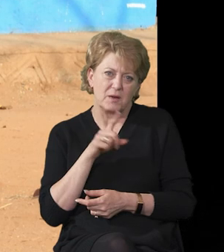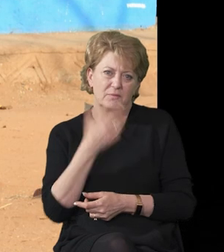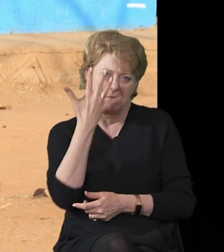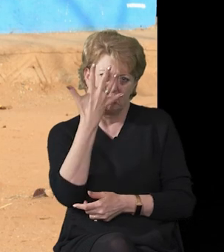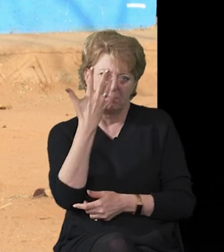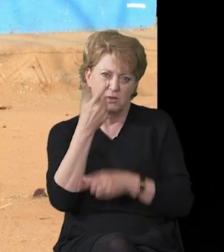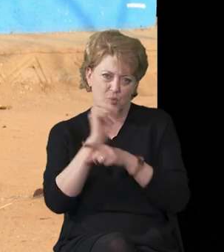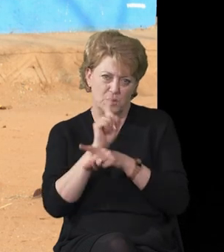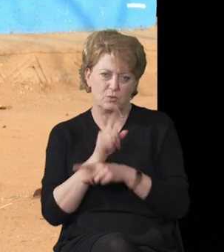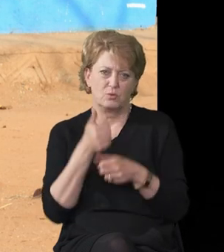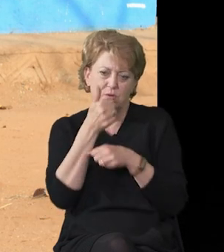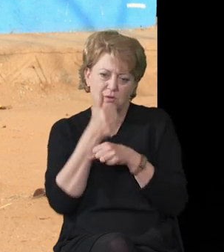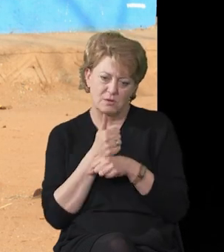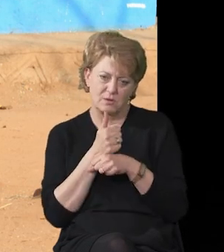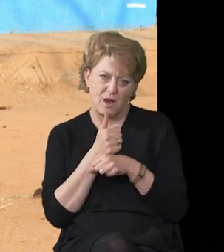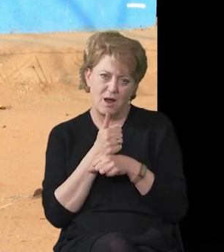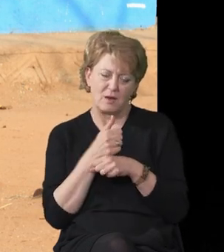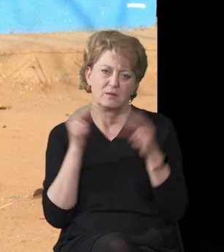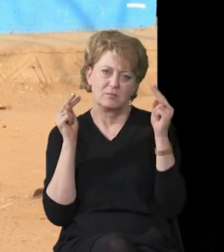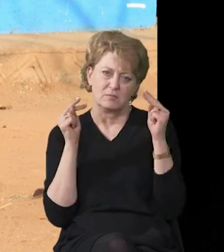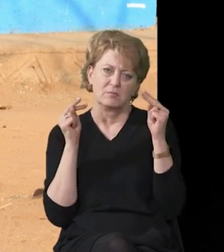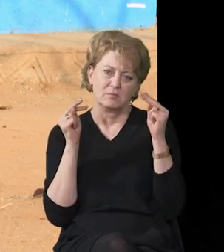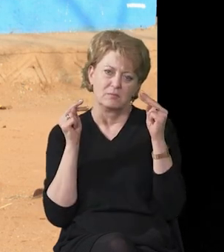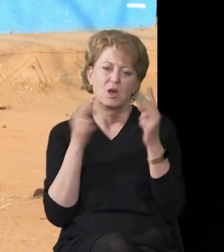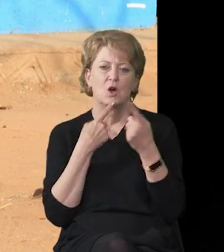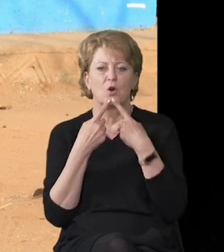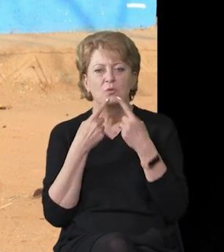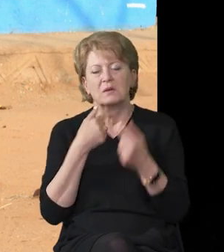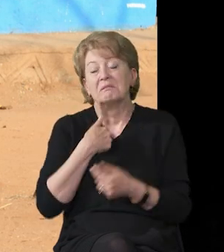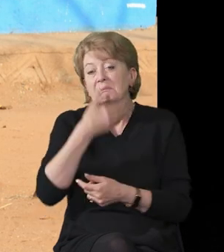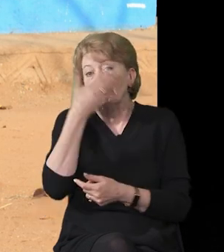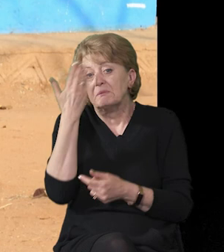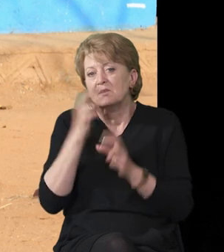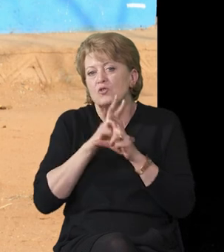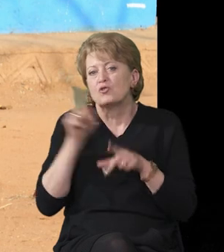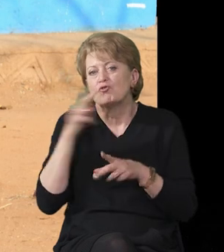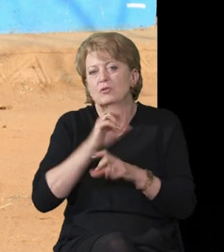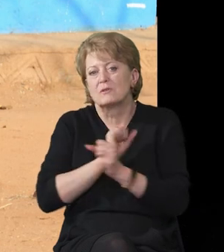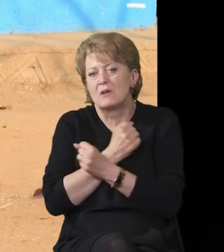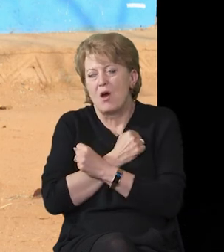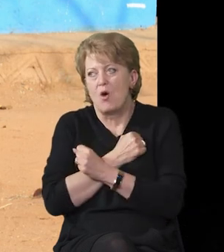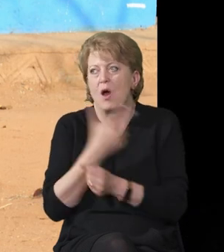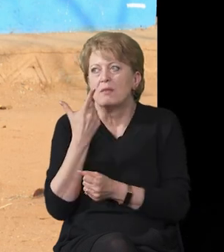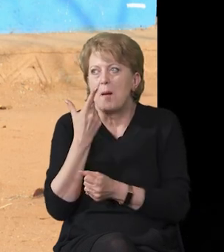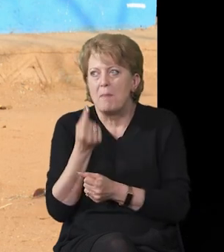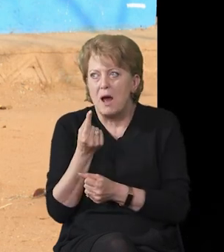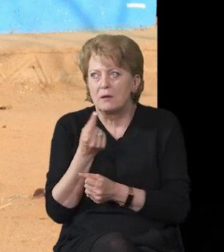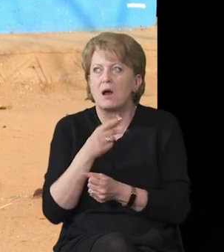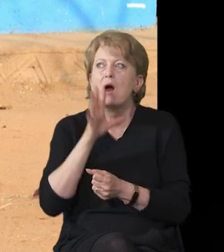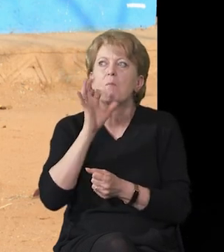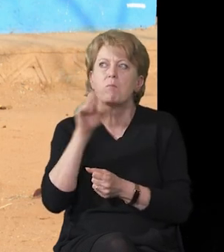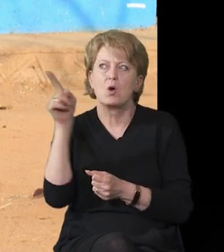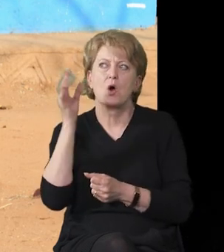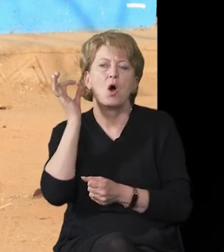5 minut, stali i rozmawiali. Nie wiem, czy to zakochana para, ale na pewno ta kobieta jest już zamężna, o